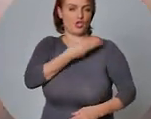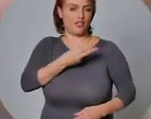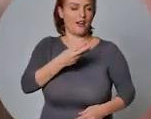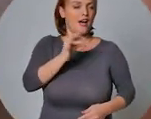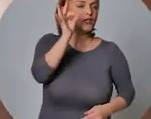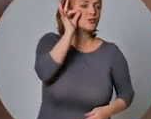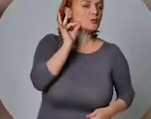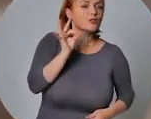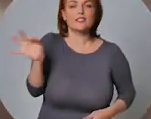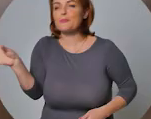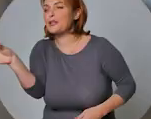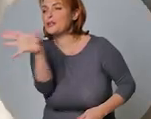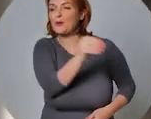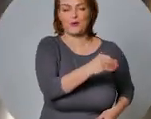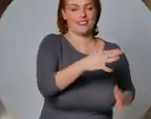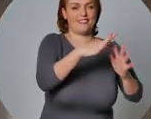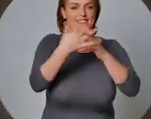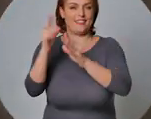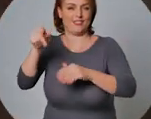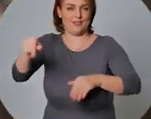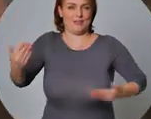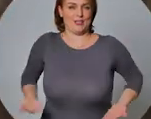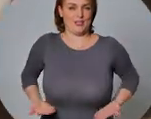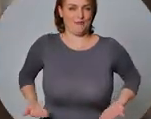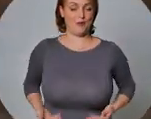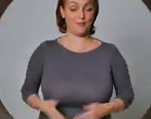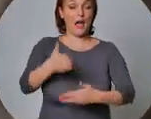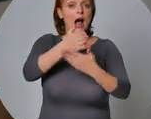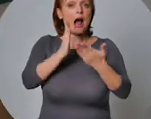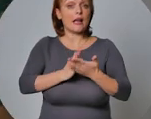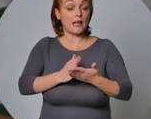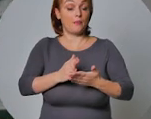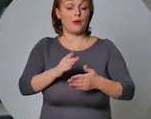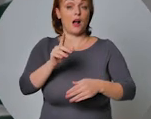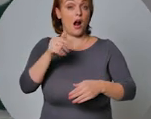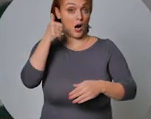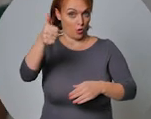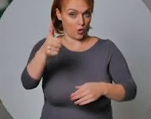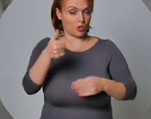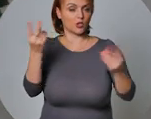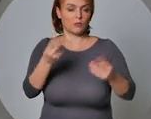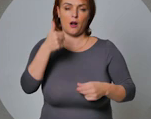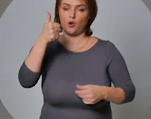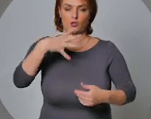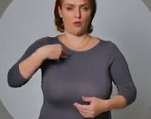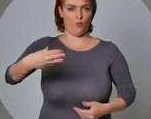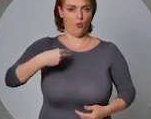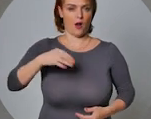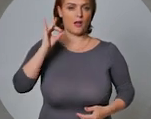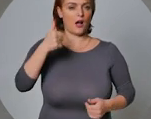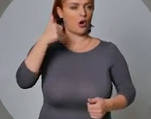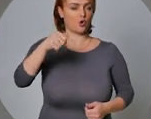toți setenii cu delicii culinare. Pâine naturală trebuie să fie din făină, drojdie și, de exemplu,